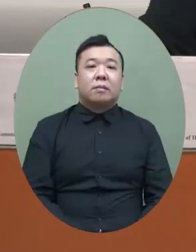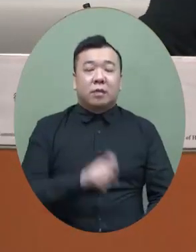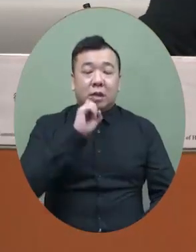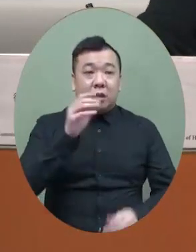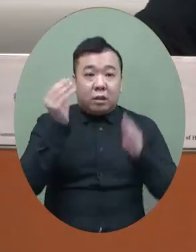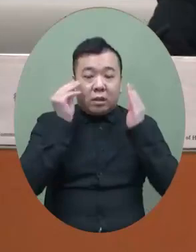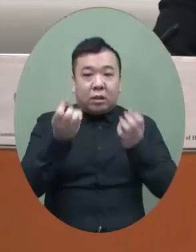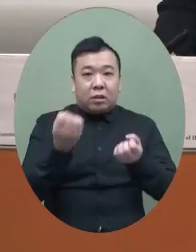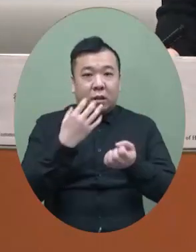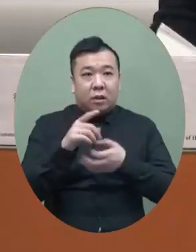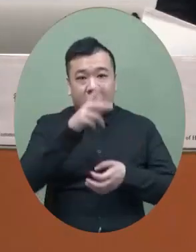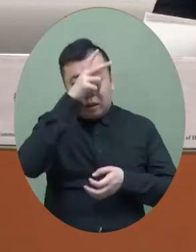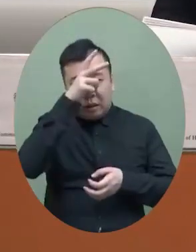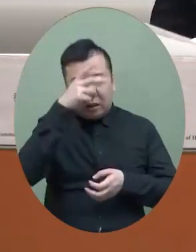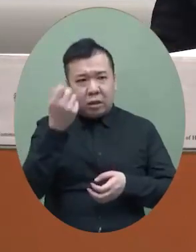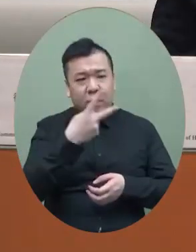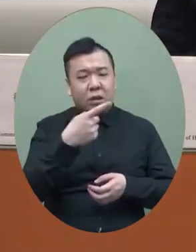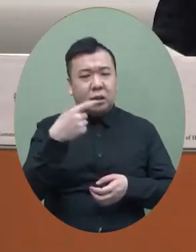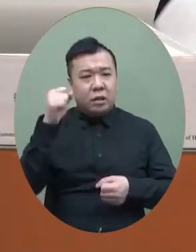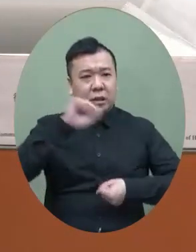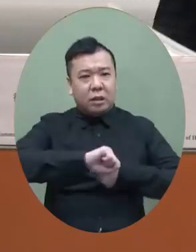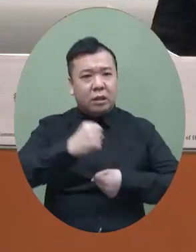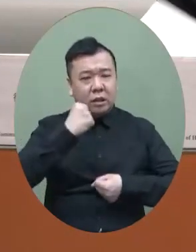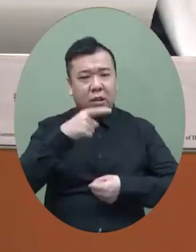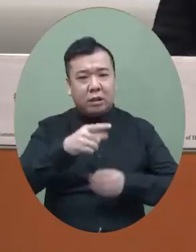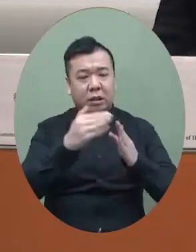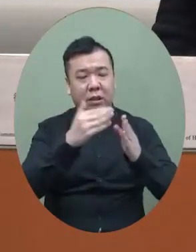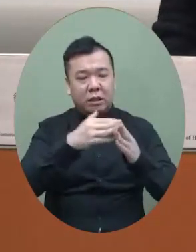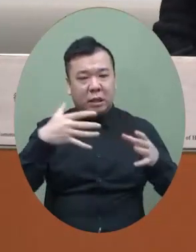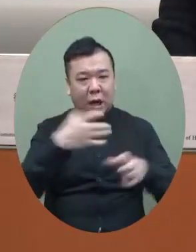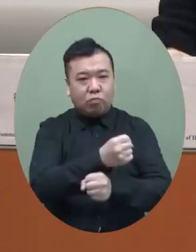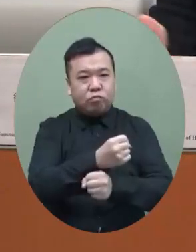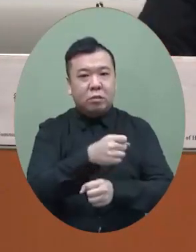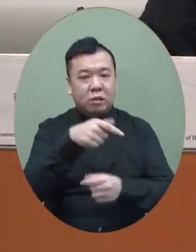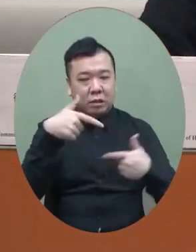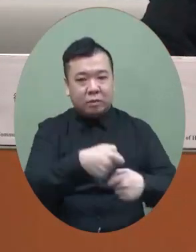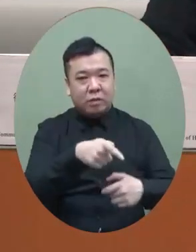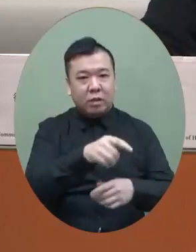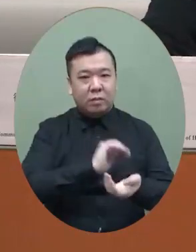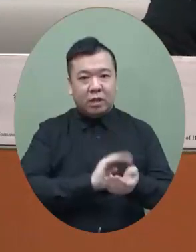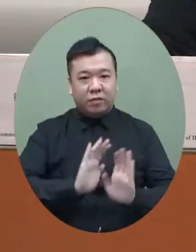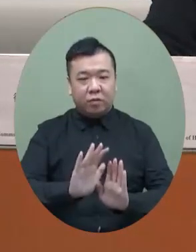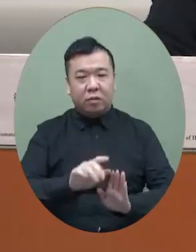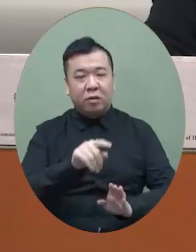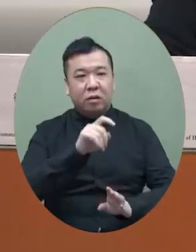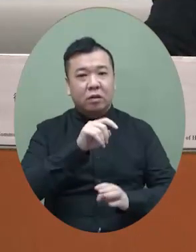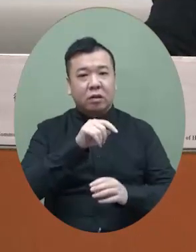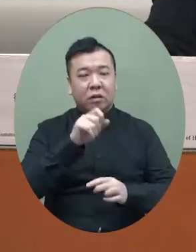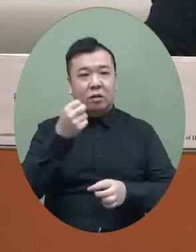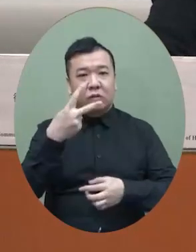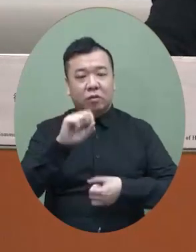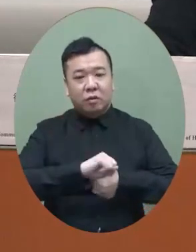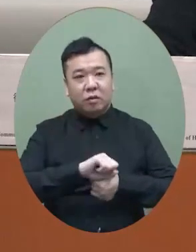話，即係政府想進一步就考慮限制家庭聚會啦。咁其實喺防疫嘅同時咧，有冇可能